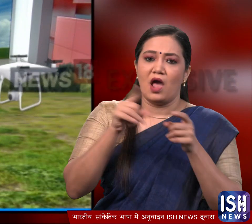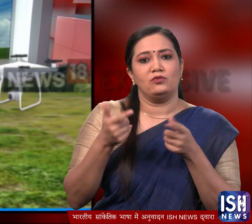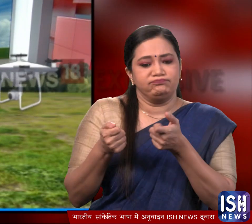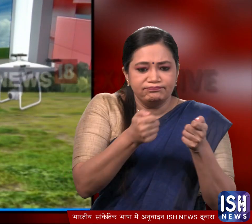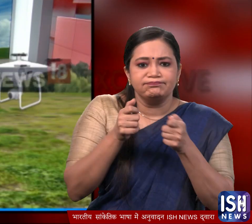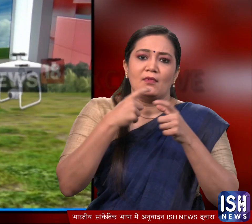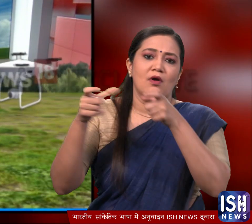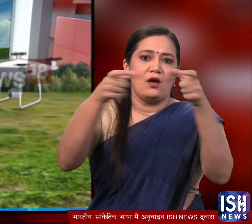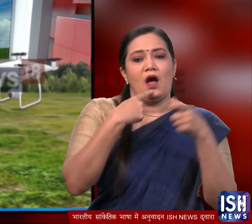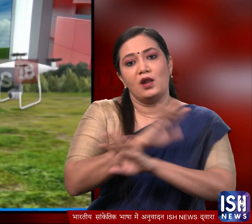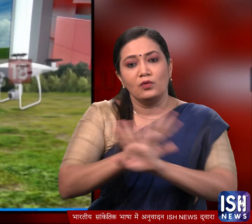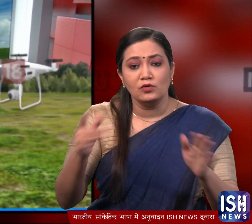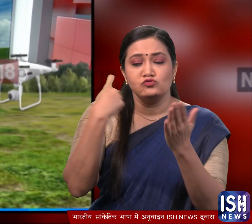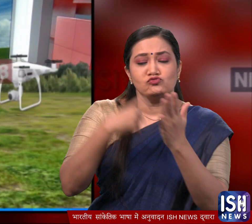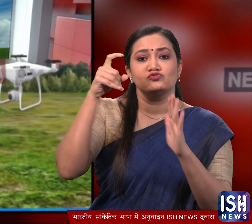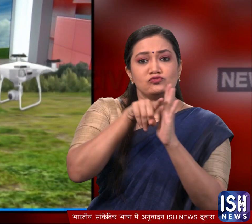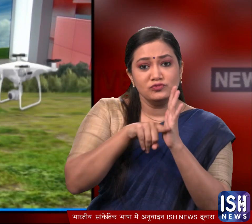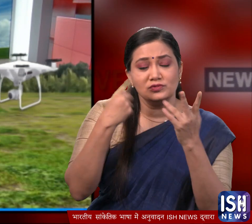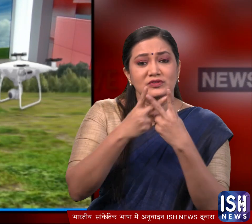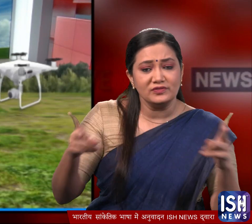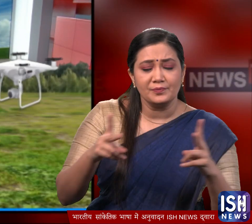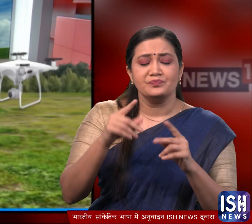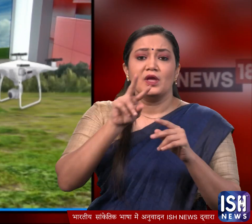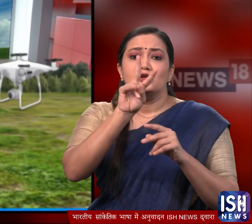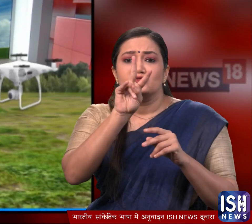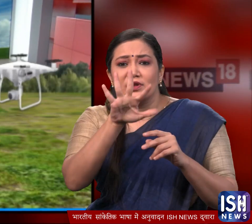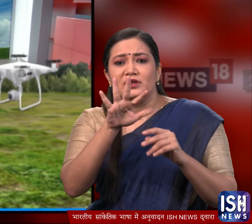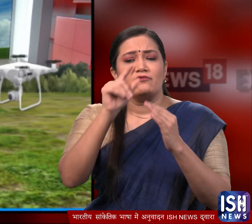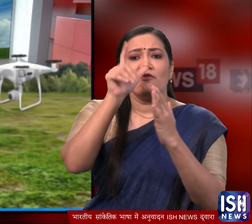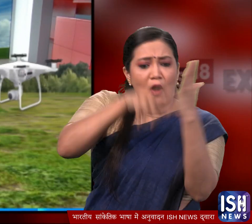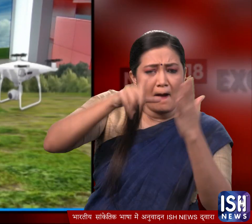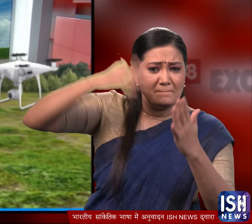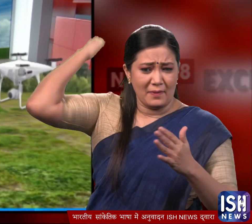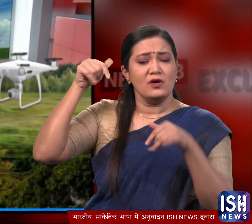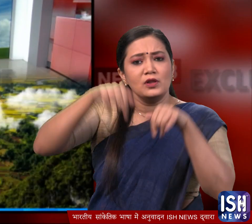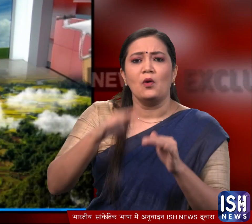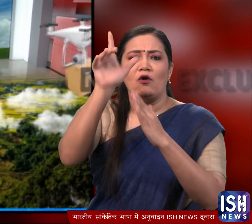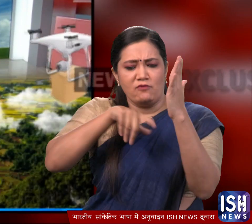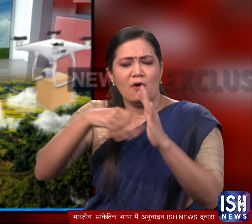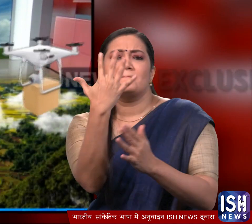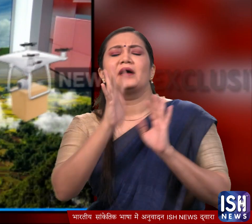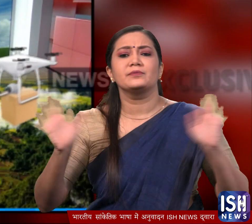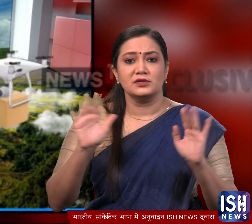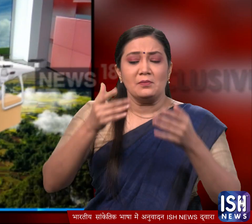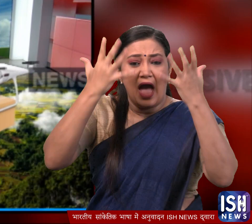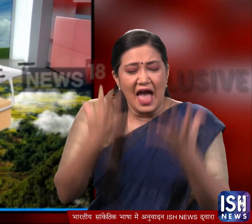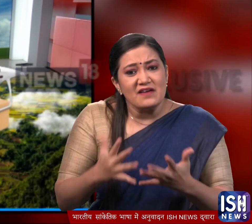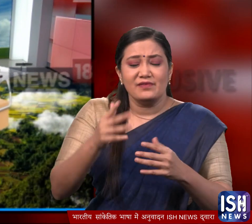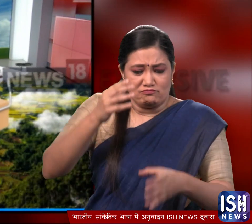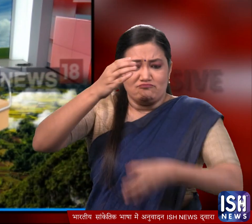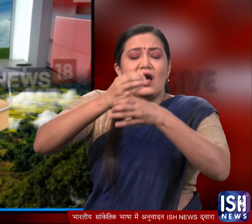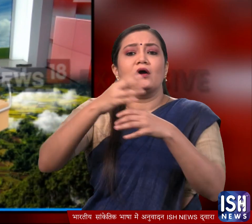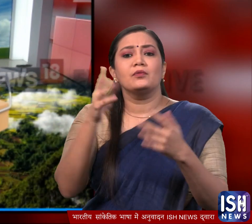नए नियमों के तहत ड्रोन उड़ाने के लिए अब 25 के बजाय सिर्फ 5 फॉर्म ही भरने होंगे। वहीं ड्रोन के भार उठाने की सीमा को 300 किलो से